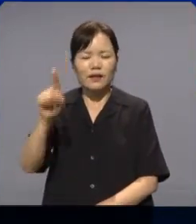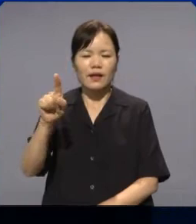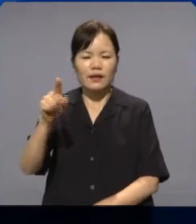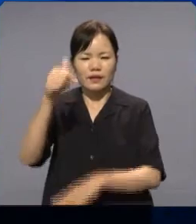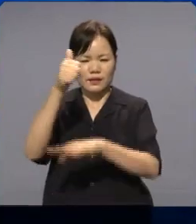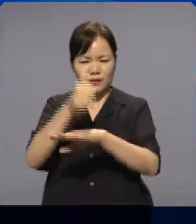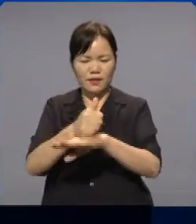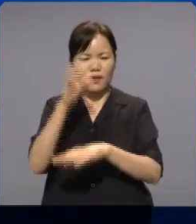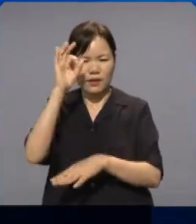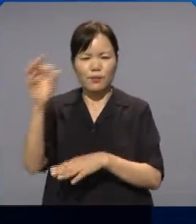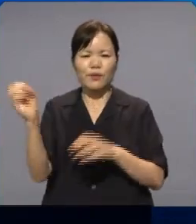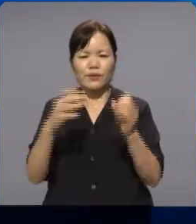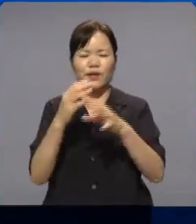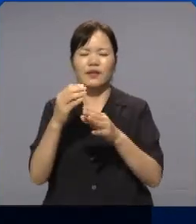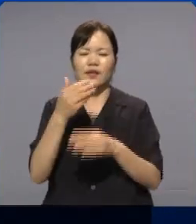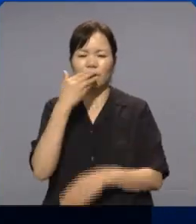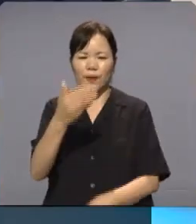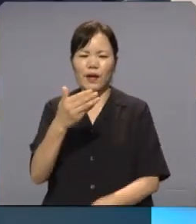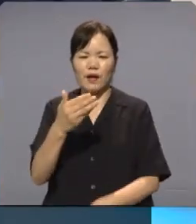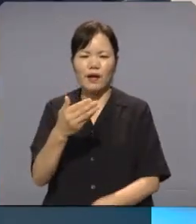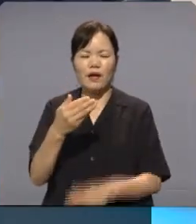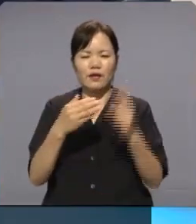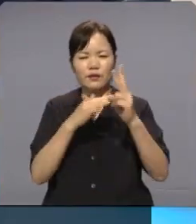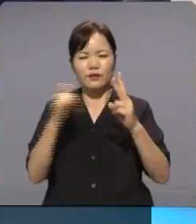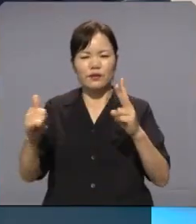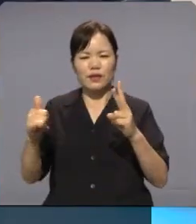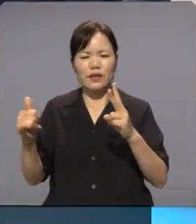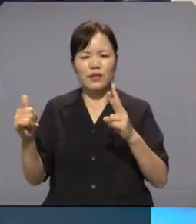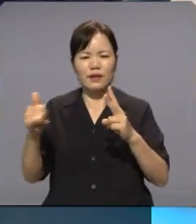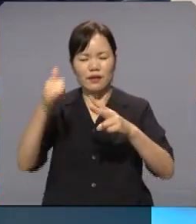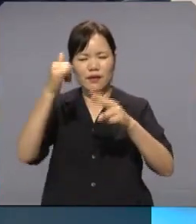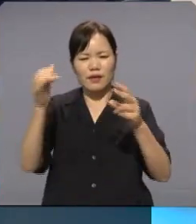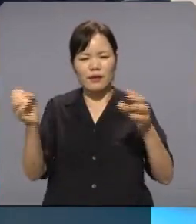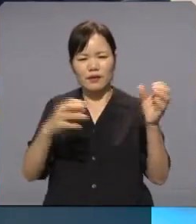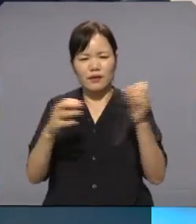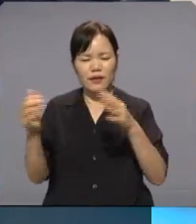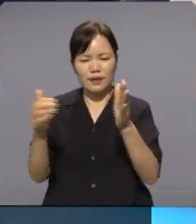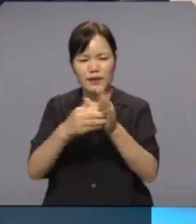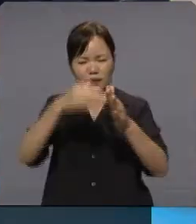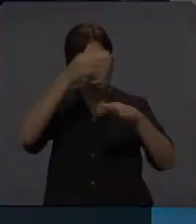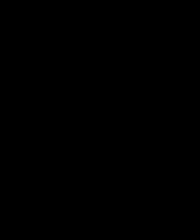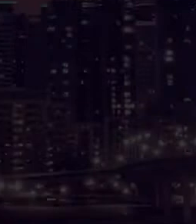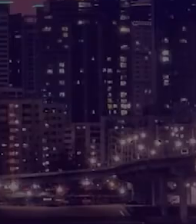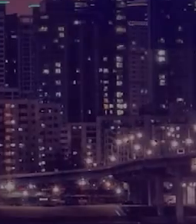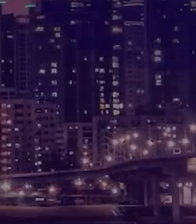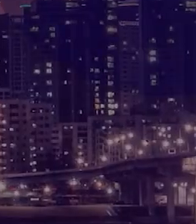수 있을 것 같습니다. 두 분과 여기서 인사 나누겠습니다. 박창환 교수, 김대현 평론가와 함께했습니다. 고맙습니다.